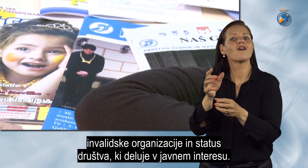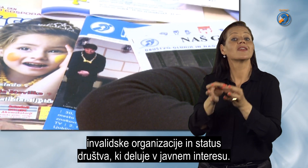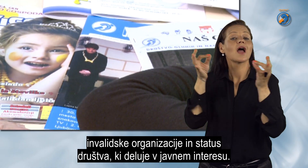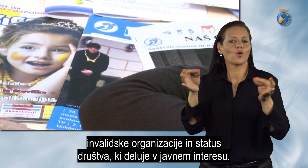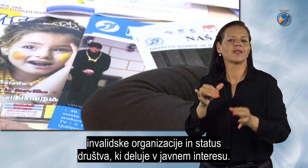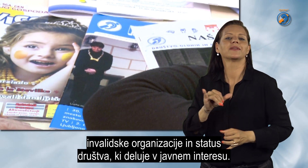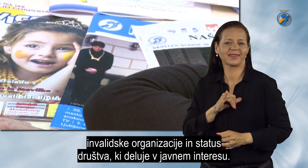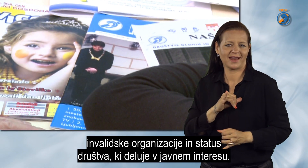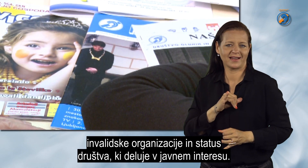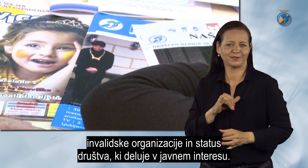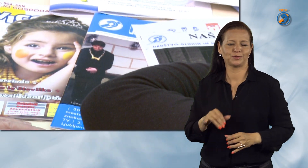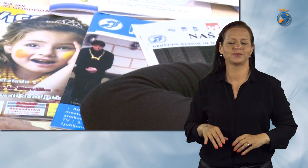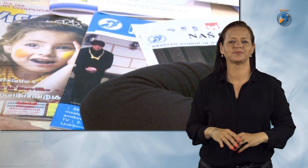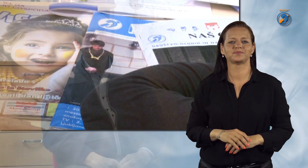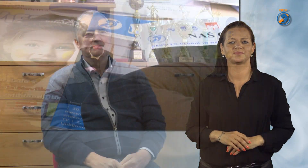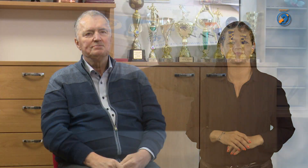javnem interesu.